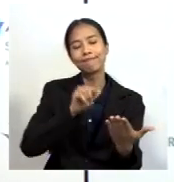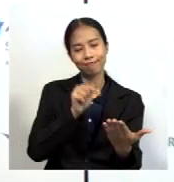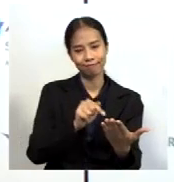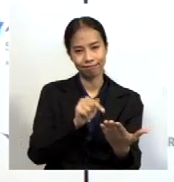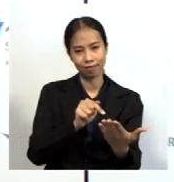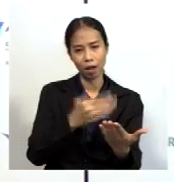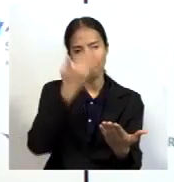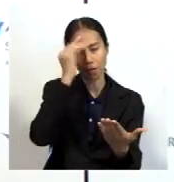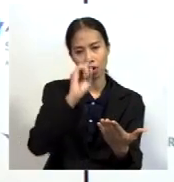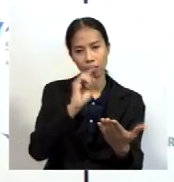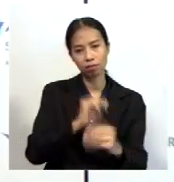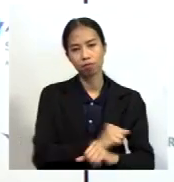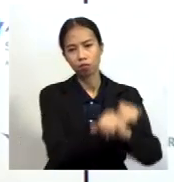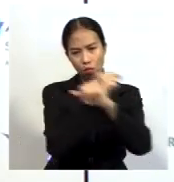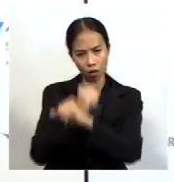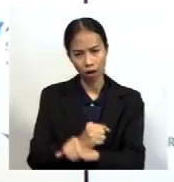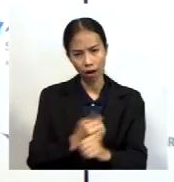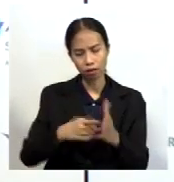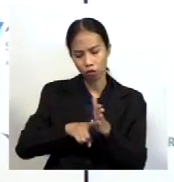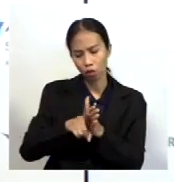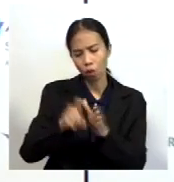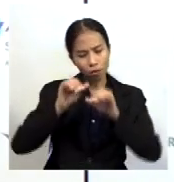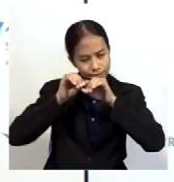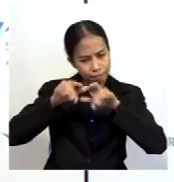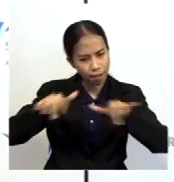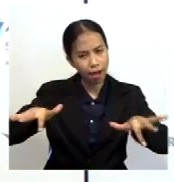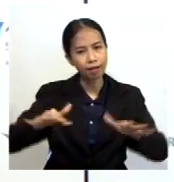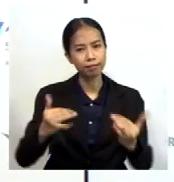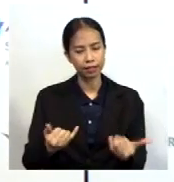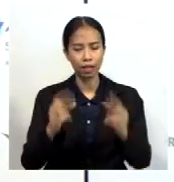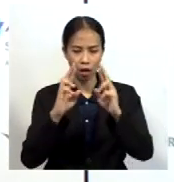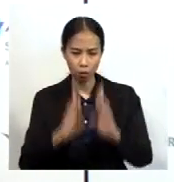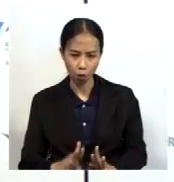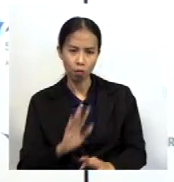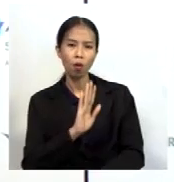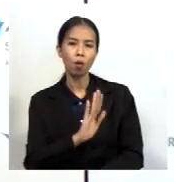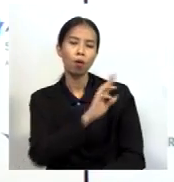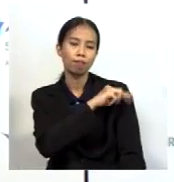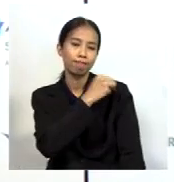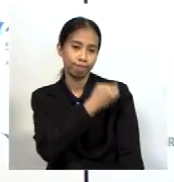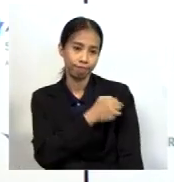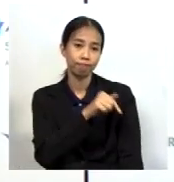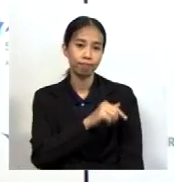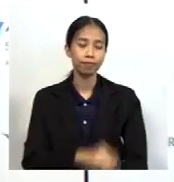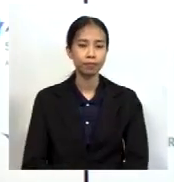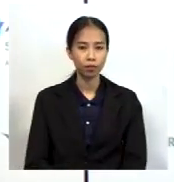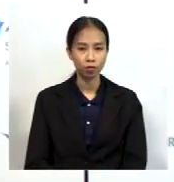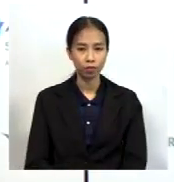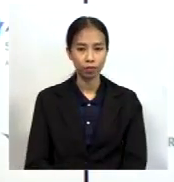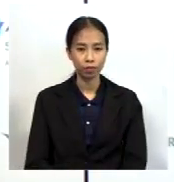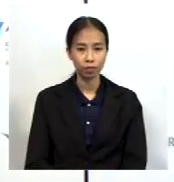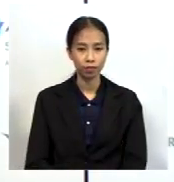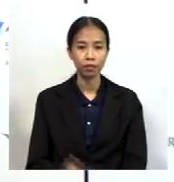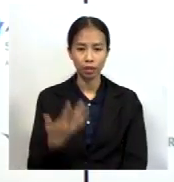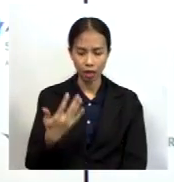ชื้อโรคต่างๆที่แพร่กระจายอันนี้เป็นการดูแลเป็นระบบความปลอดภัยของสาธารณะทั้งหมดนะครับทีนี้ในส่วนที่เสี่ย